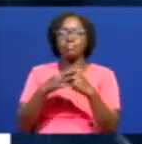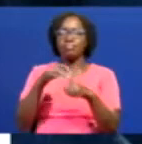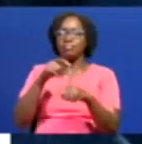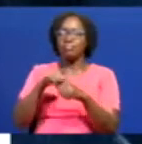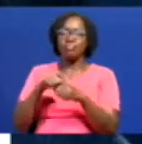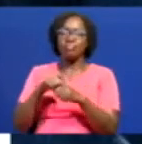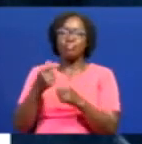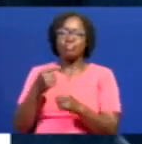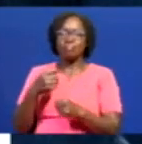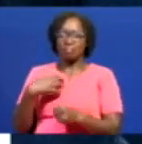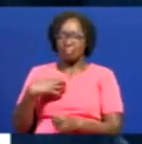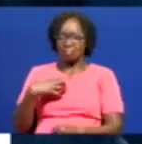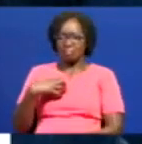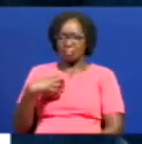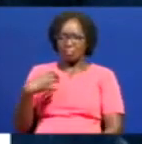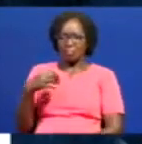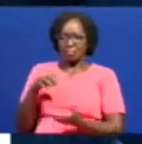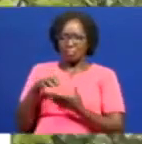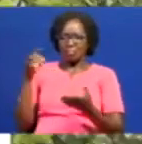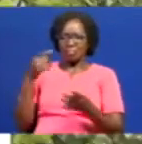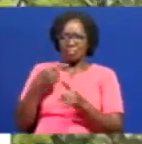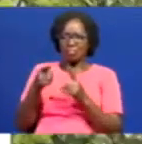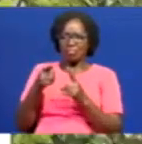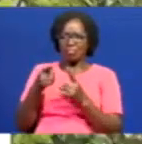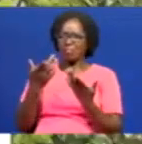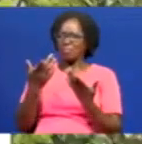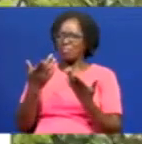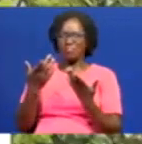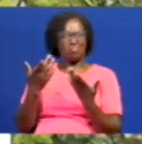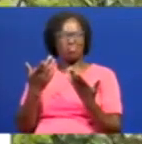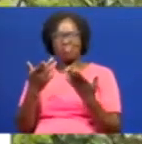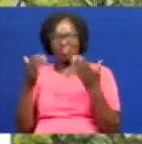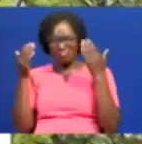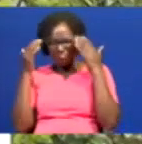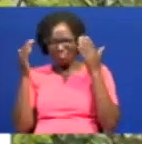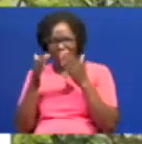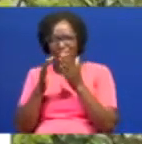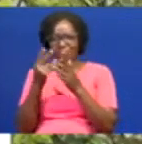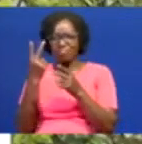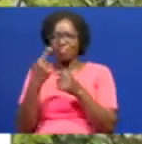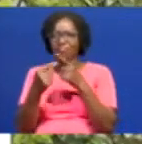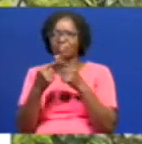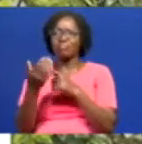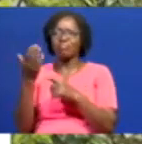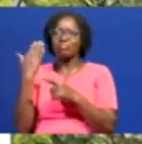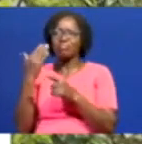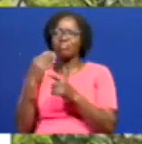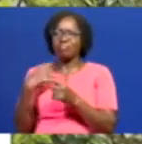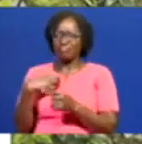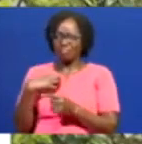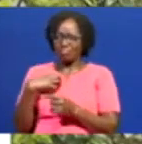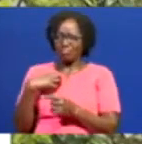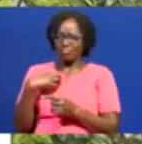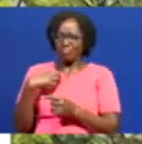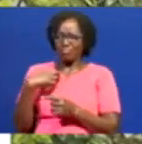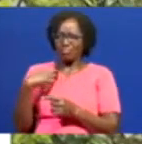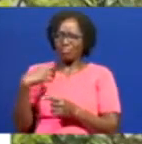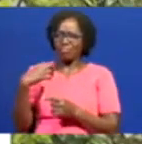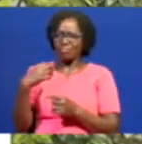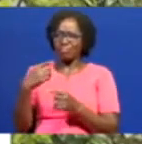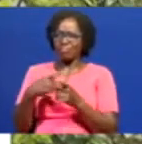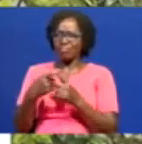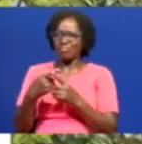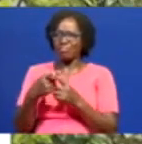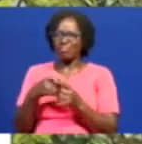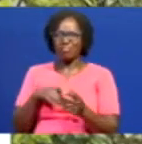uvimbe kwenye titi ila hakutilia manani. Sometimes 2 years ago the lump started developing or growing, then I